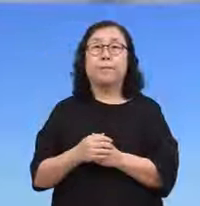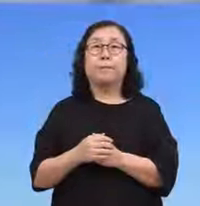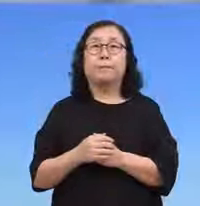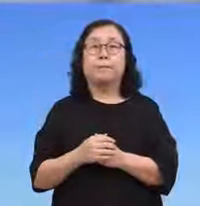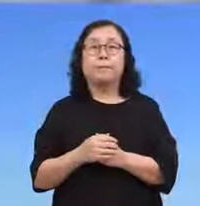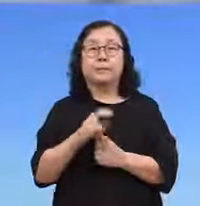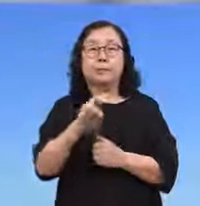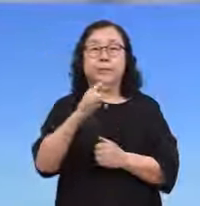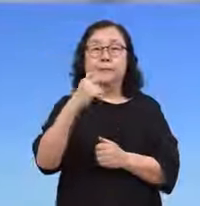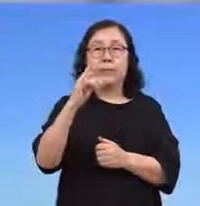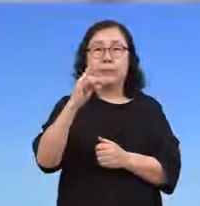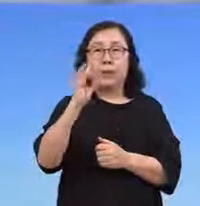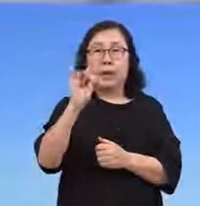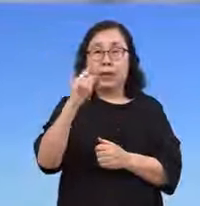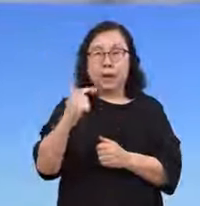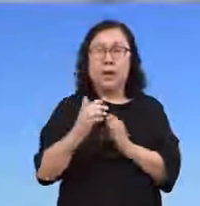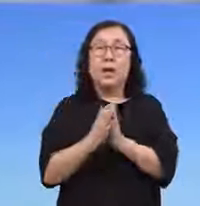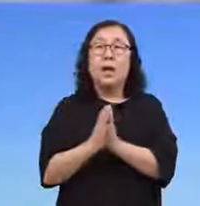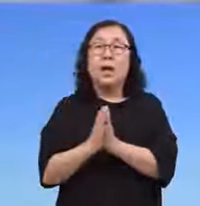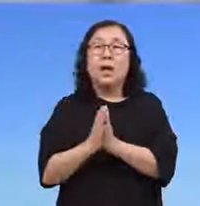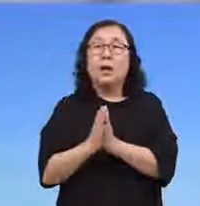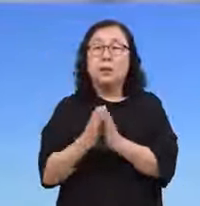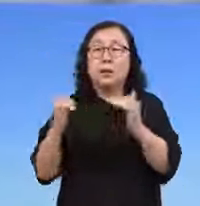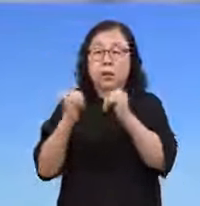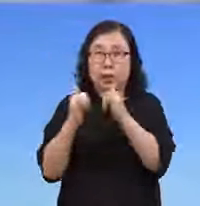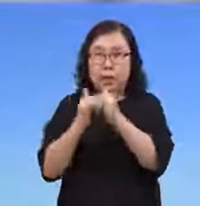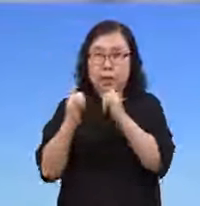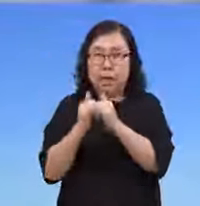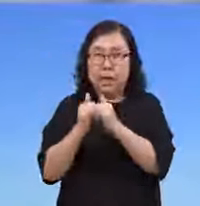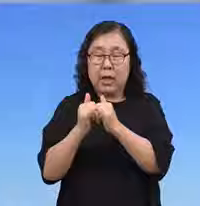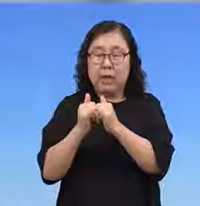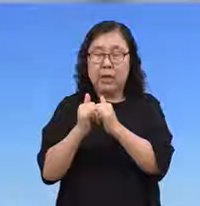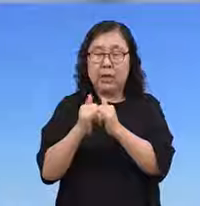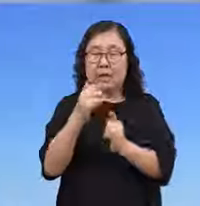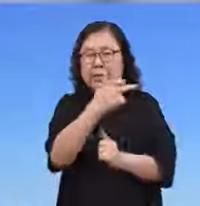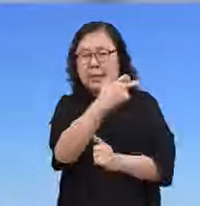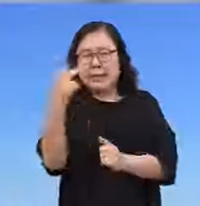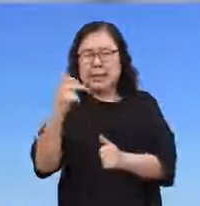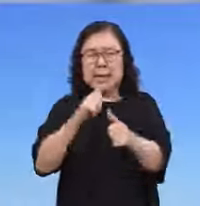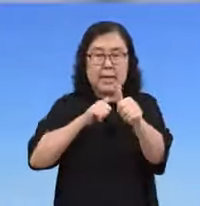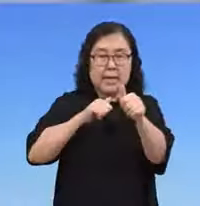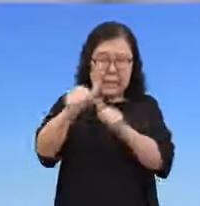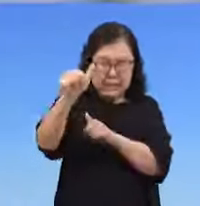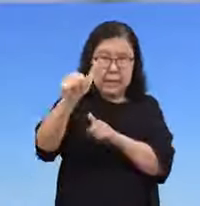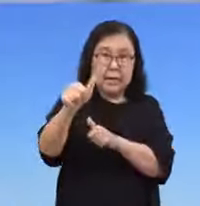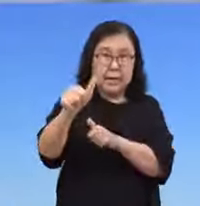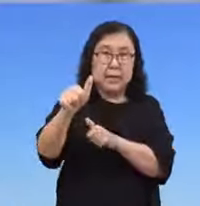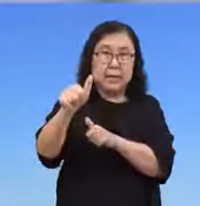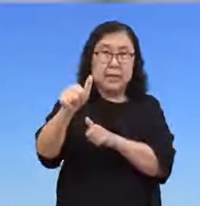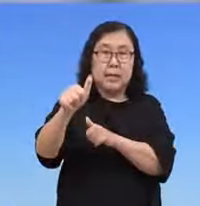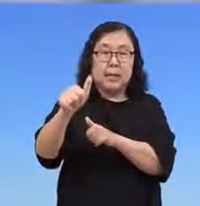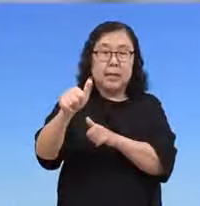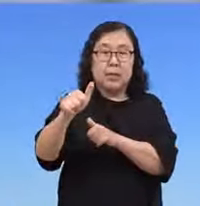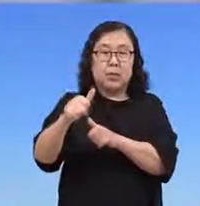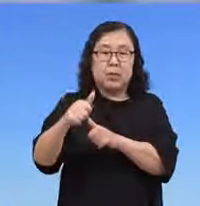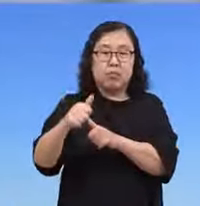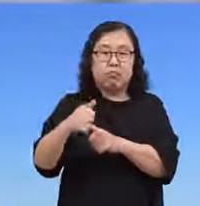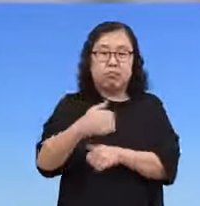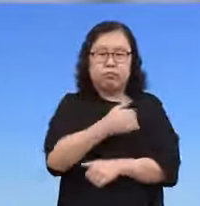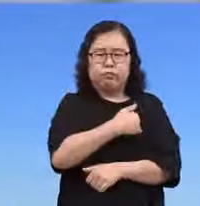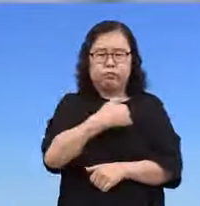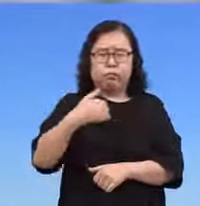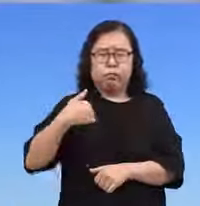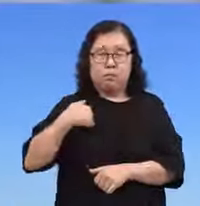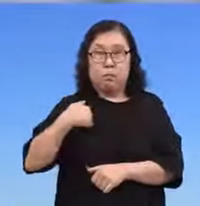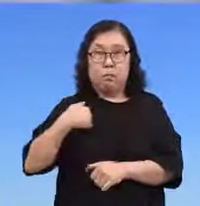그 미디안과의 전쟁을 진두지휘하고 그 전쟁에서 대성을 거둔 업적을 남기고 이런 용사가